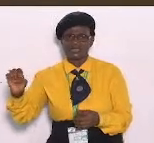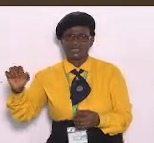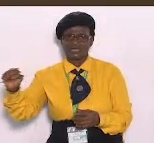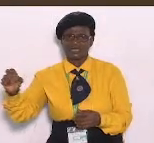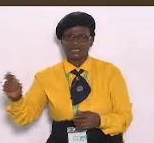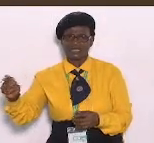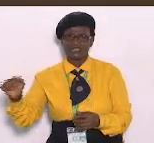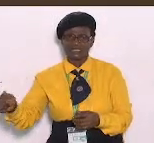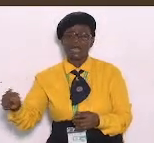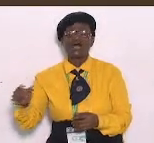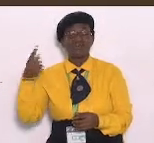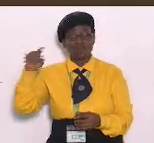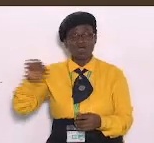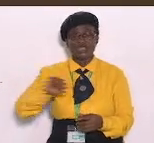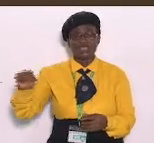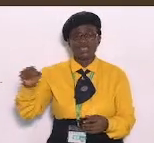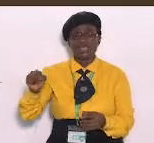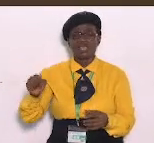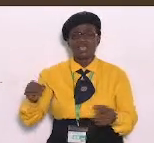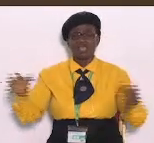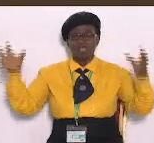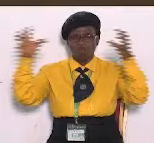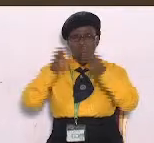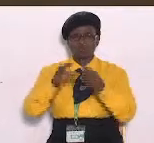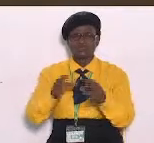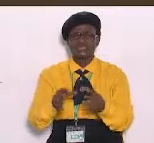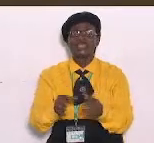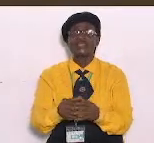àa pour un